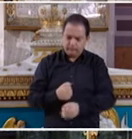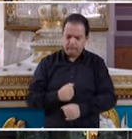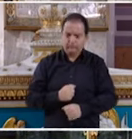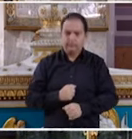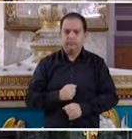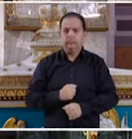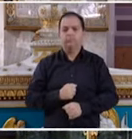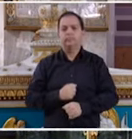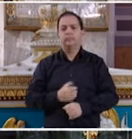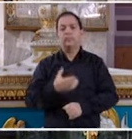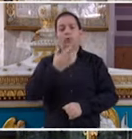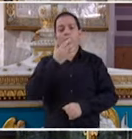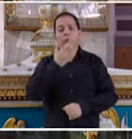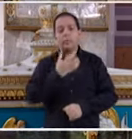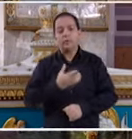ελέησον.